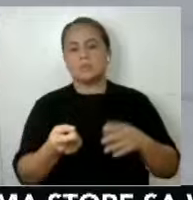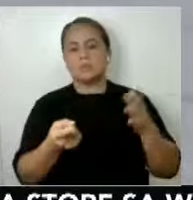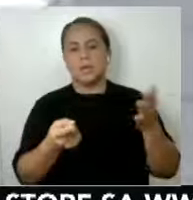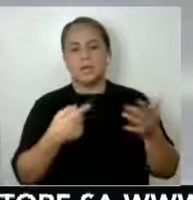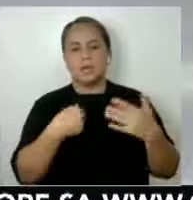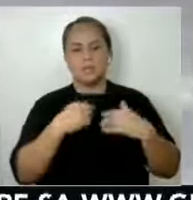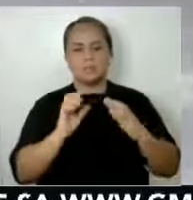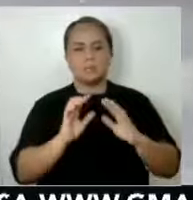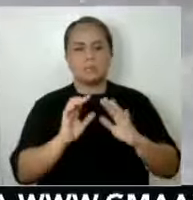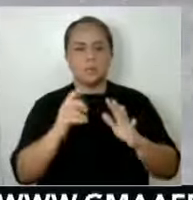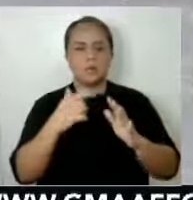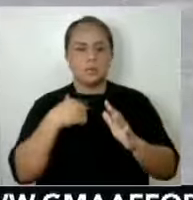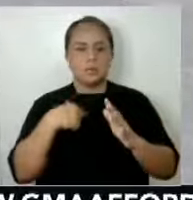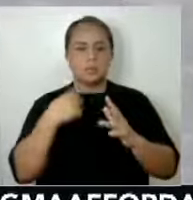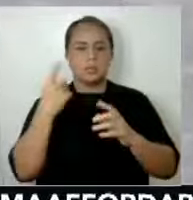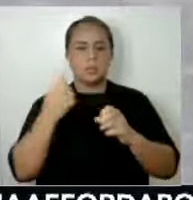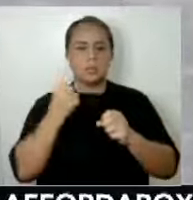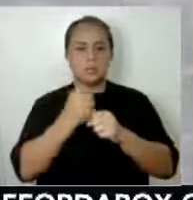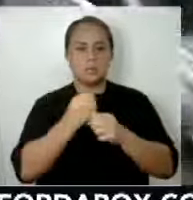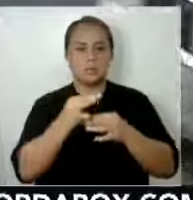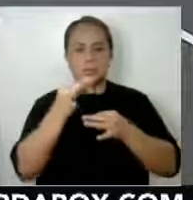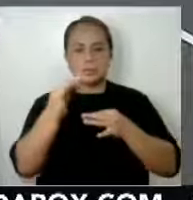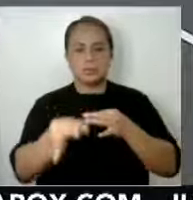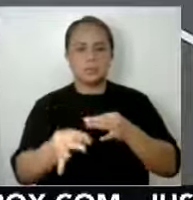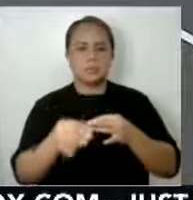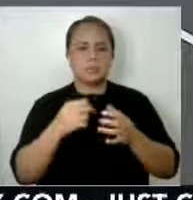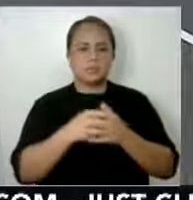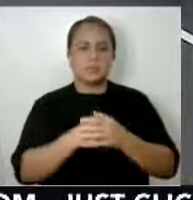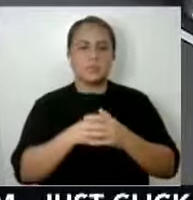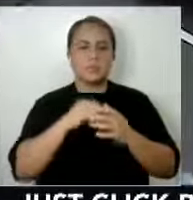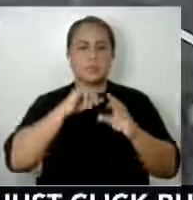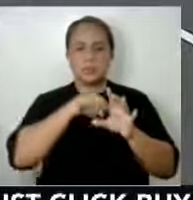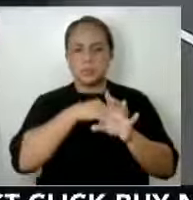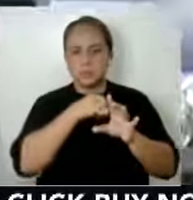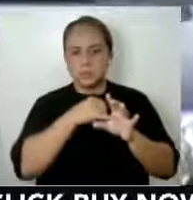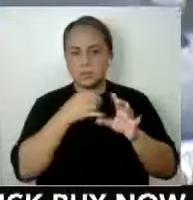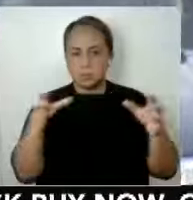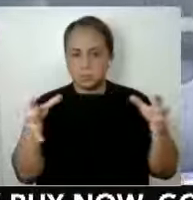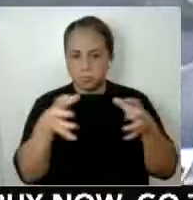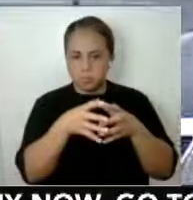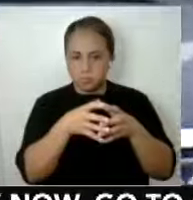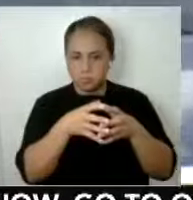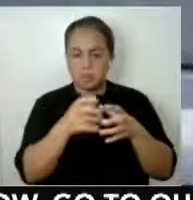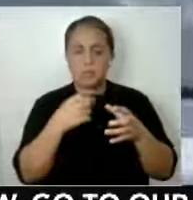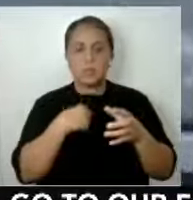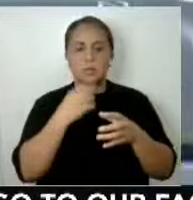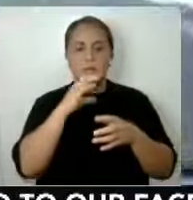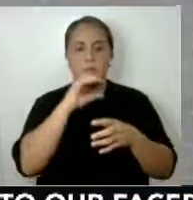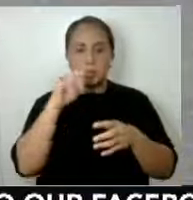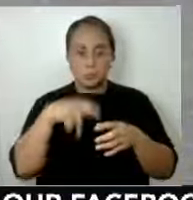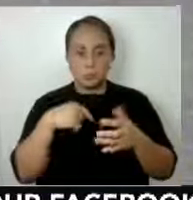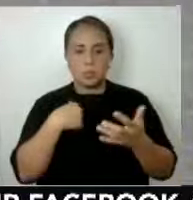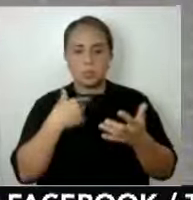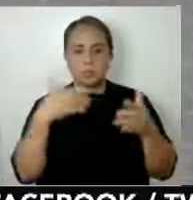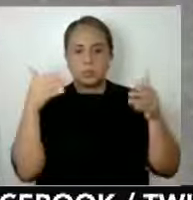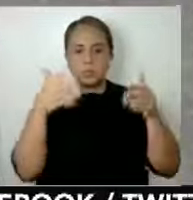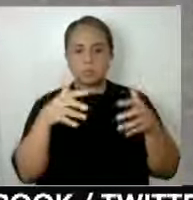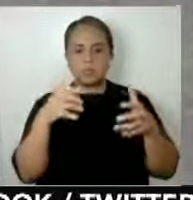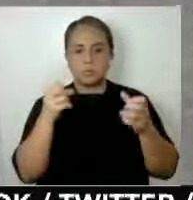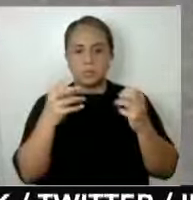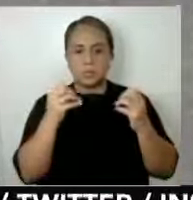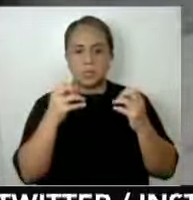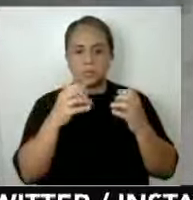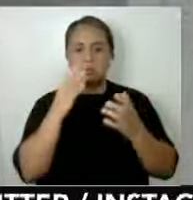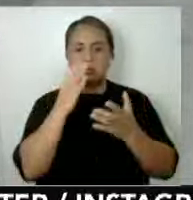isang taong extension sa jeepney consolidation. Ayon sa grupo, nakasentro sa Metro Manila ang bulto ng mga magtitigil pasada